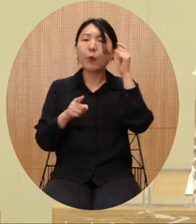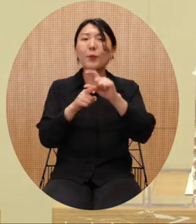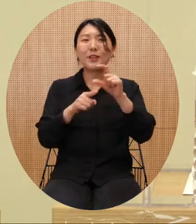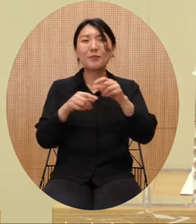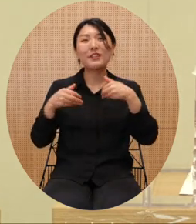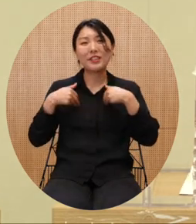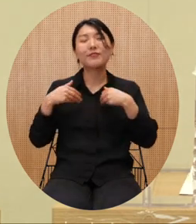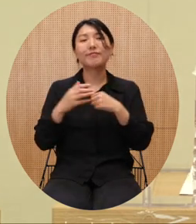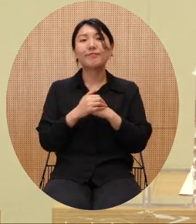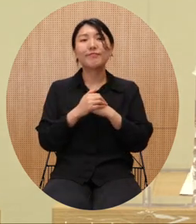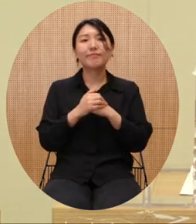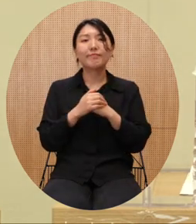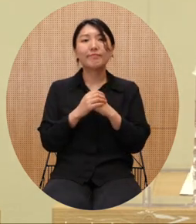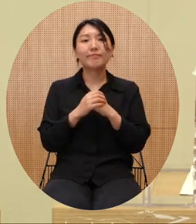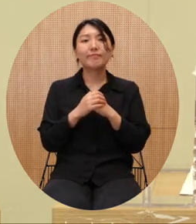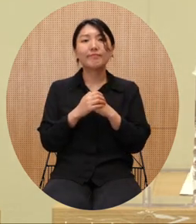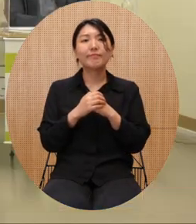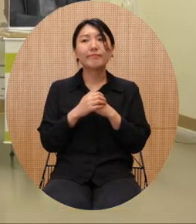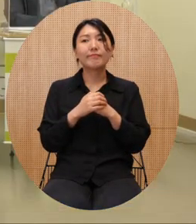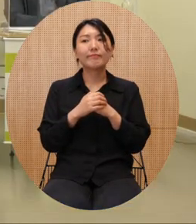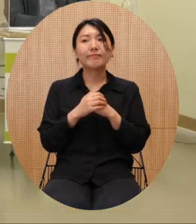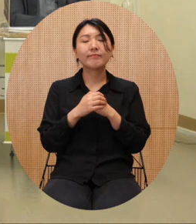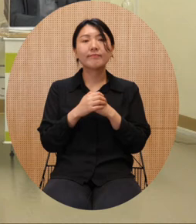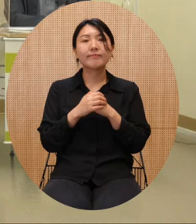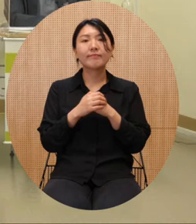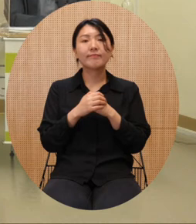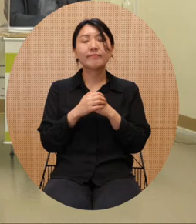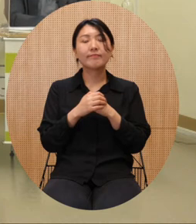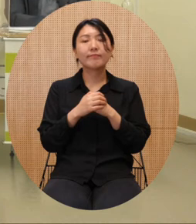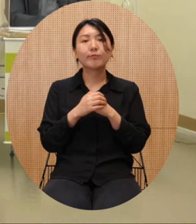아닐까 생각합니다. 이상입니다.